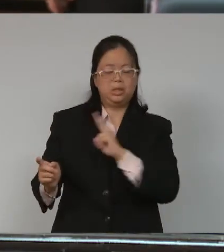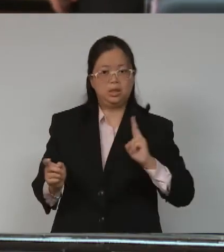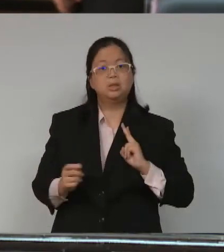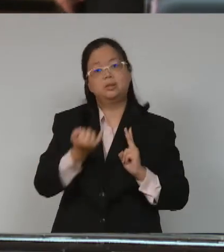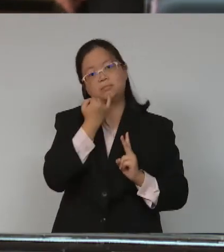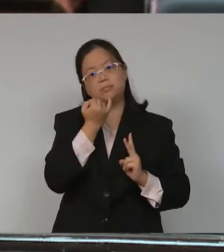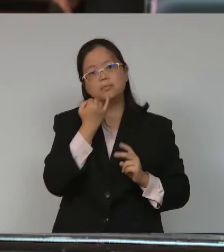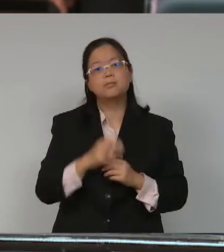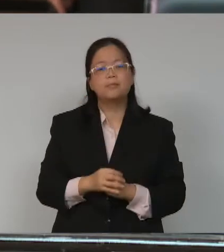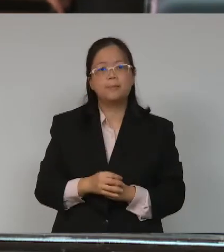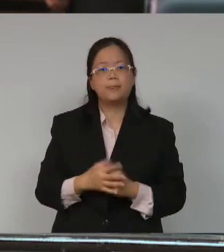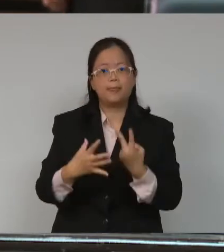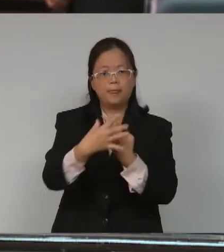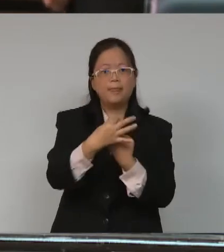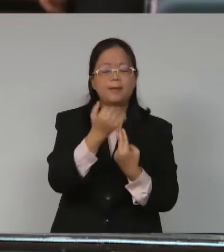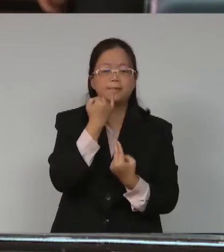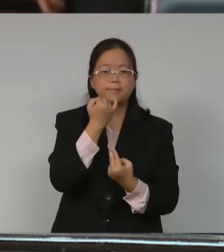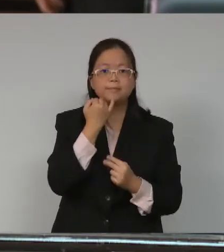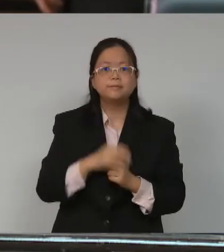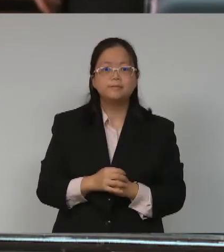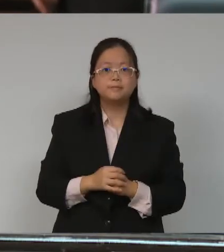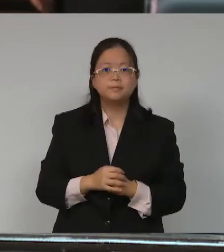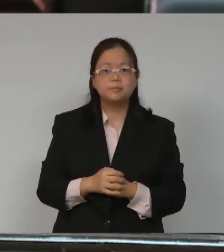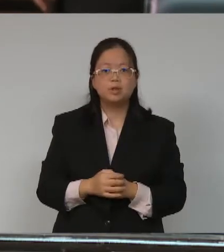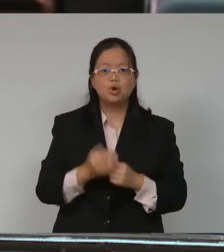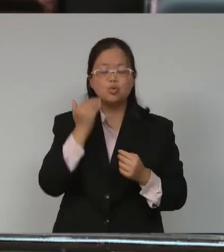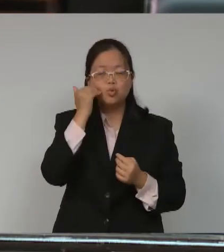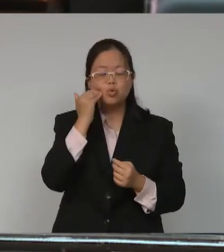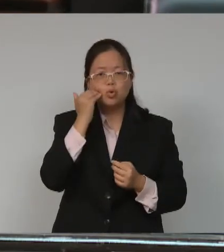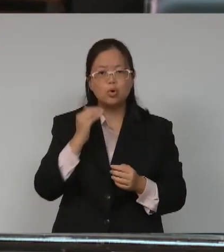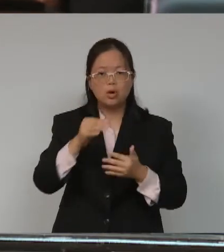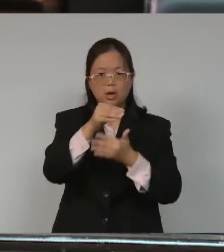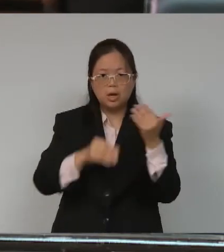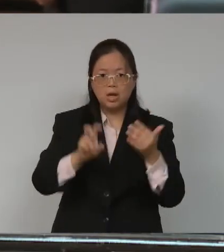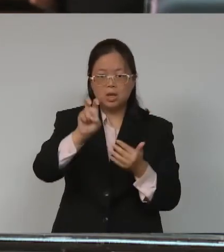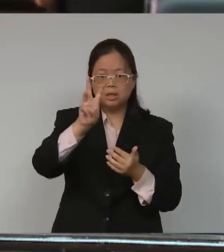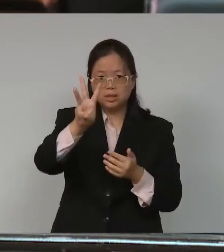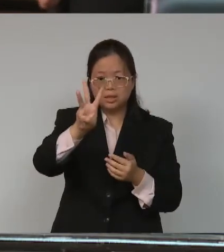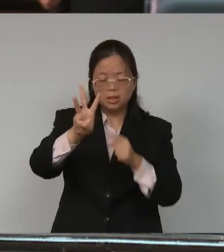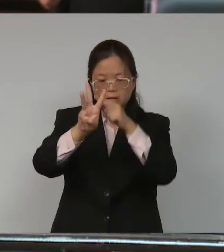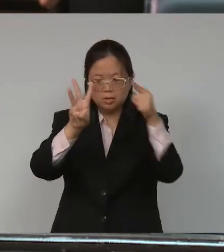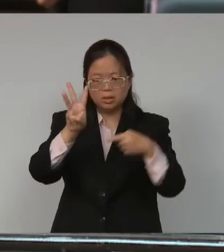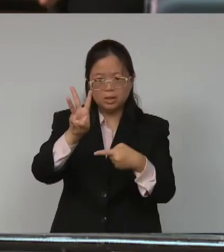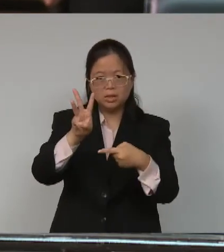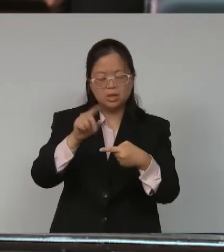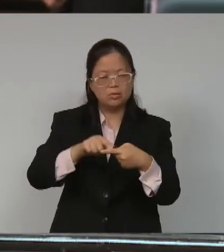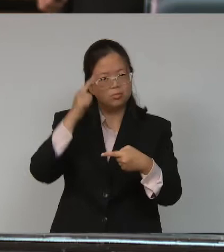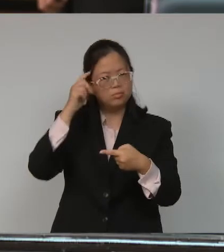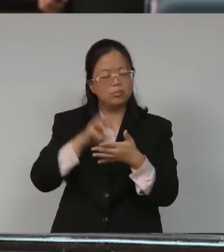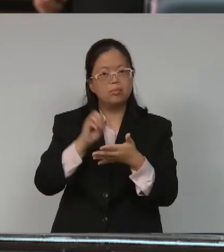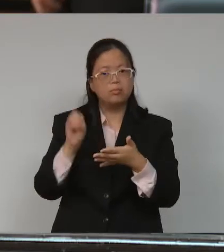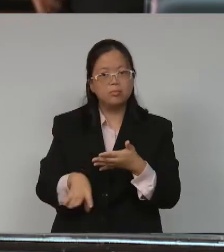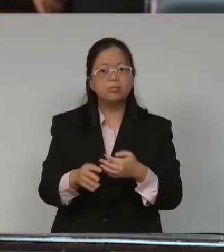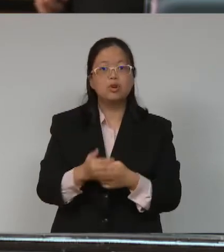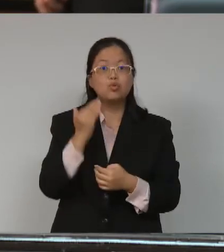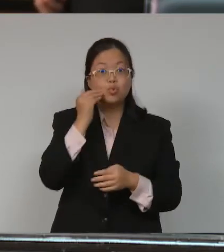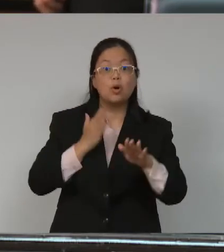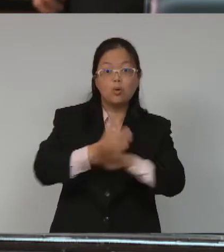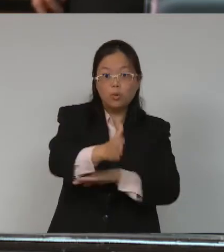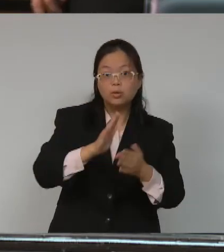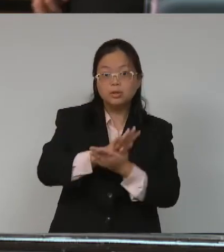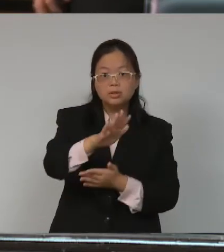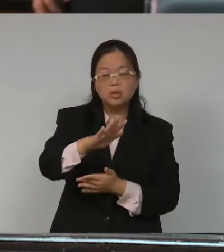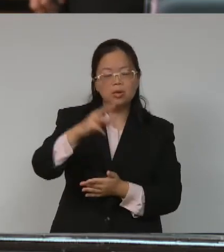就是呢23条第一项废掉，因为如果通过了，那我就是呢在3日内要